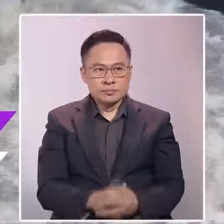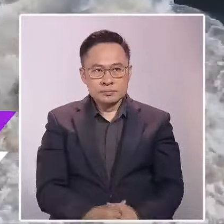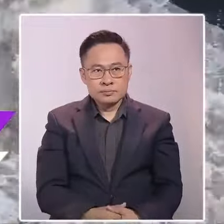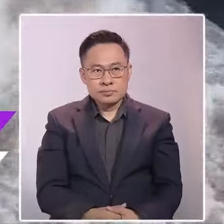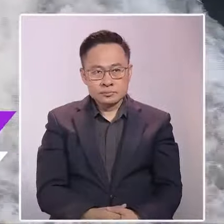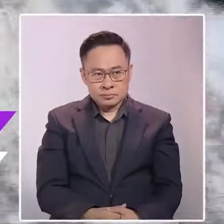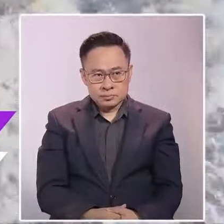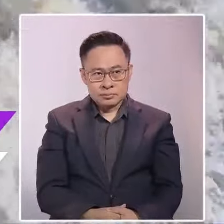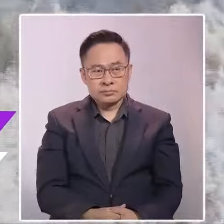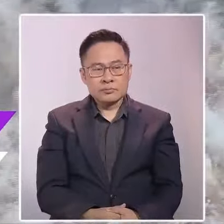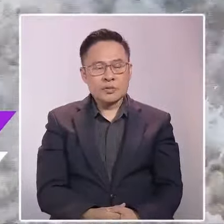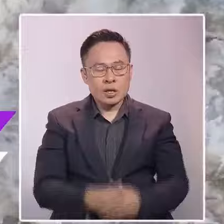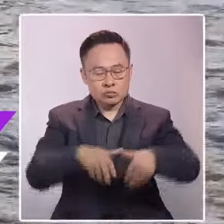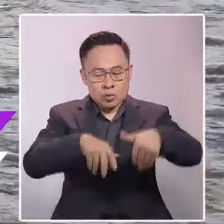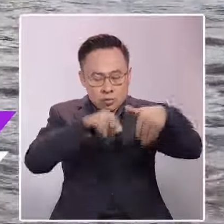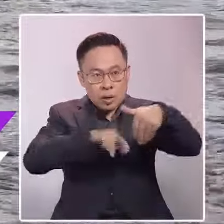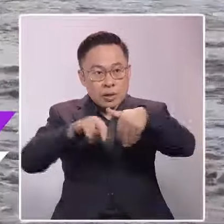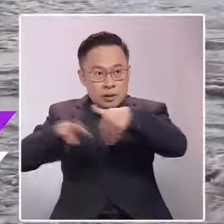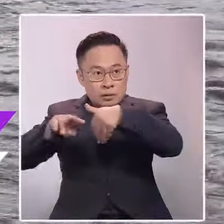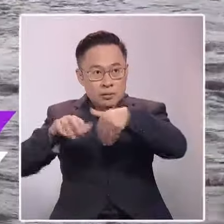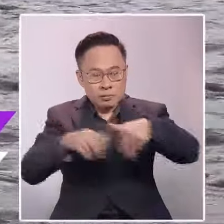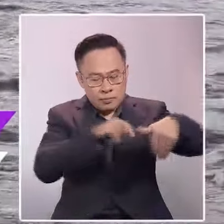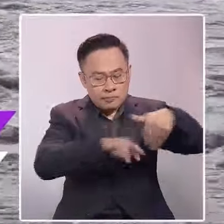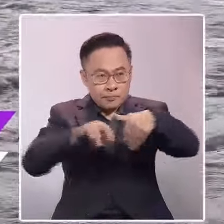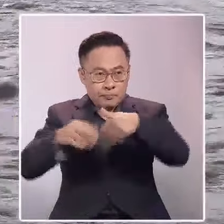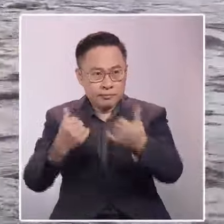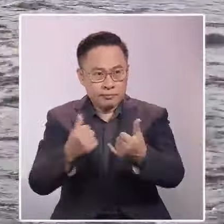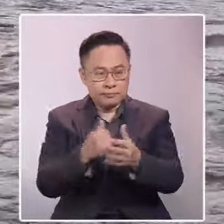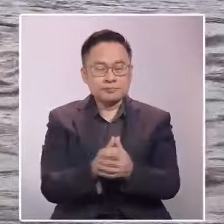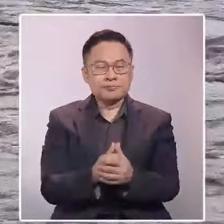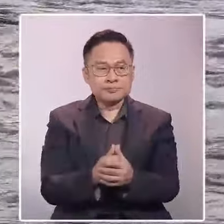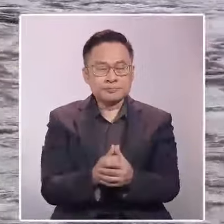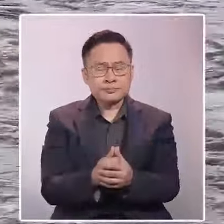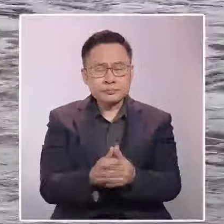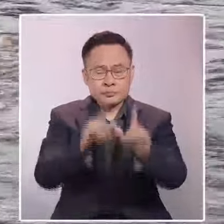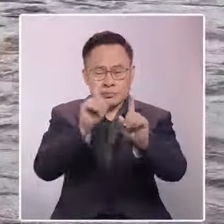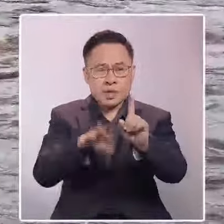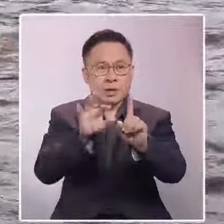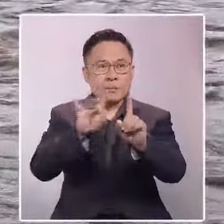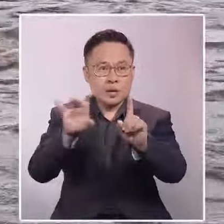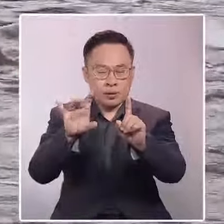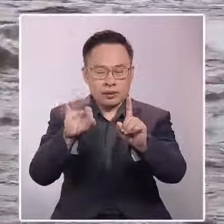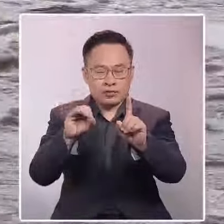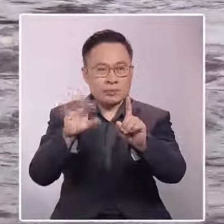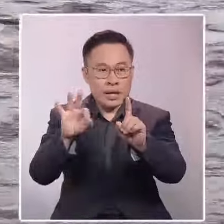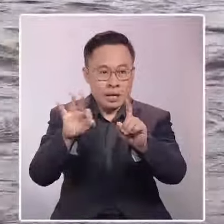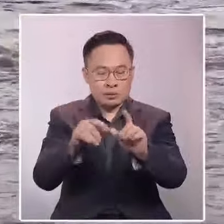วินาทีและยังคงระบายน้ำท้ายเขื่อนเจ้าพระยาต่อเนื่องในอัตราอยู่ที่